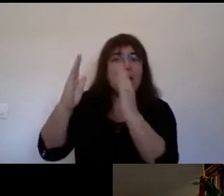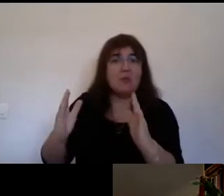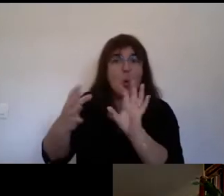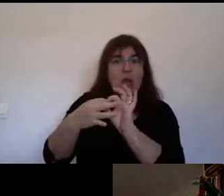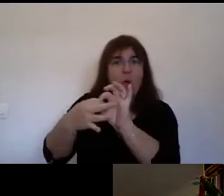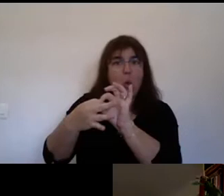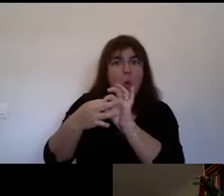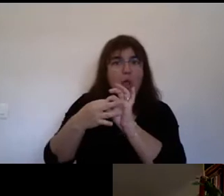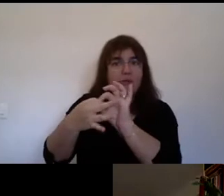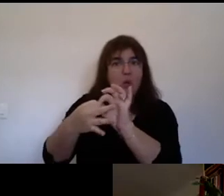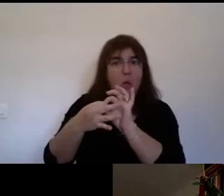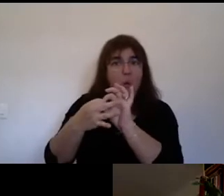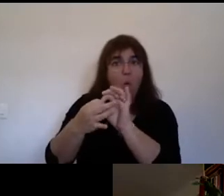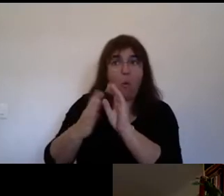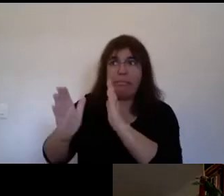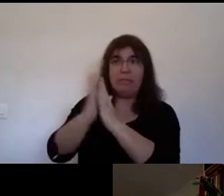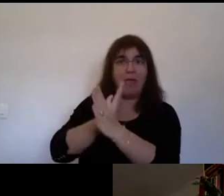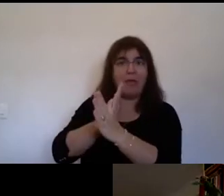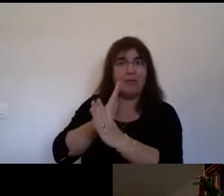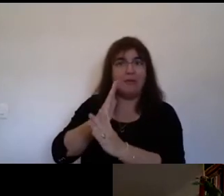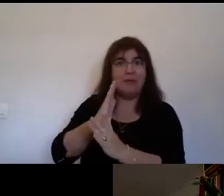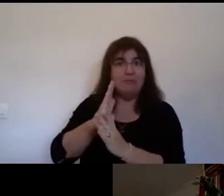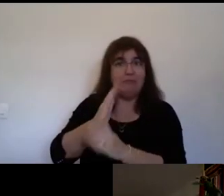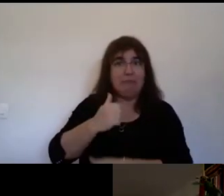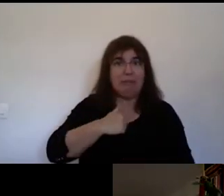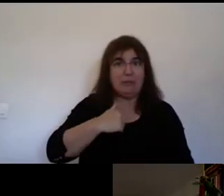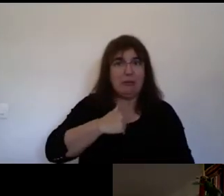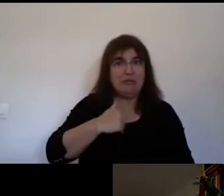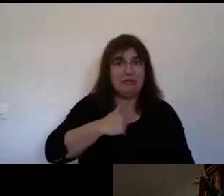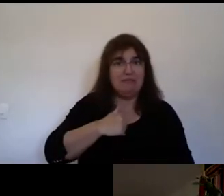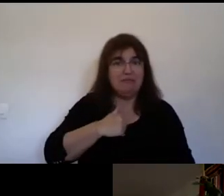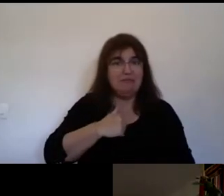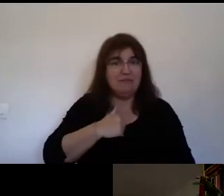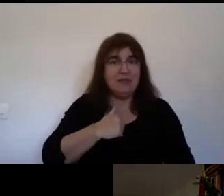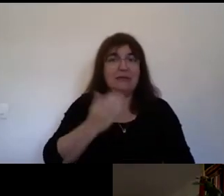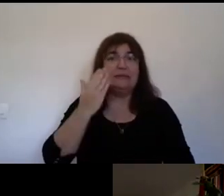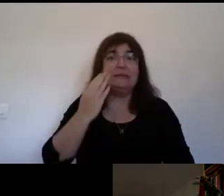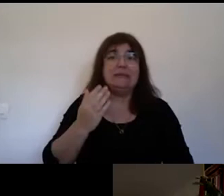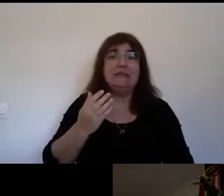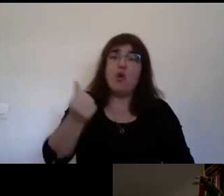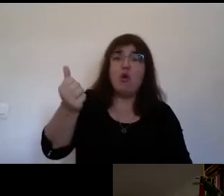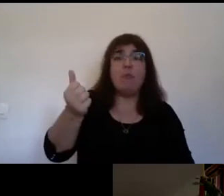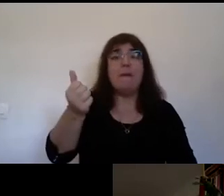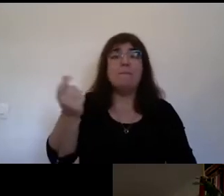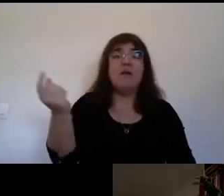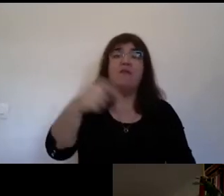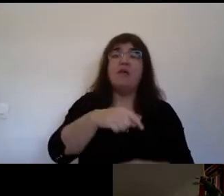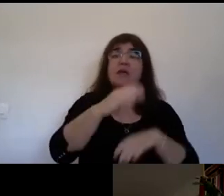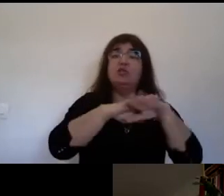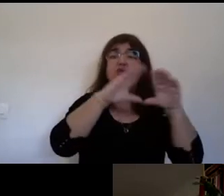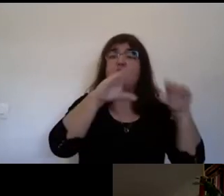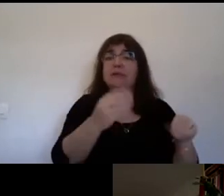souvent plus directe, personnalisée, que s'ils s'étaient venus au musée en faisant partie d'un groupe.